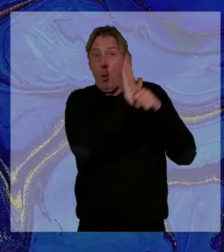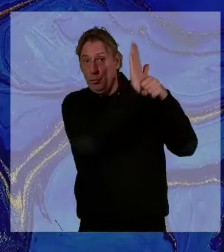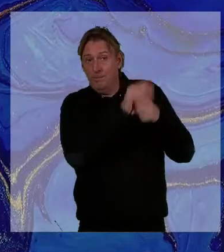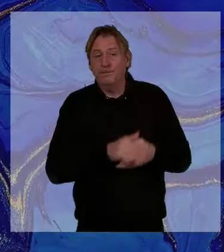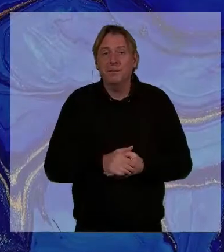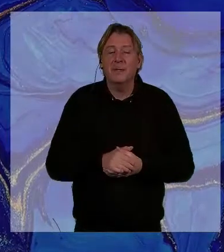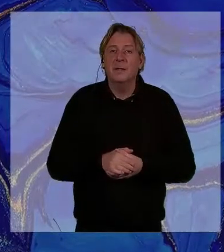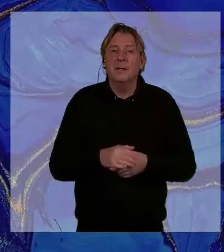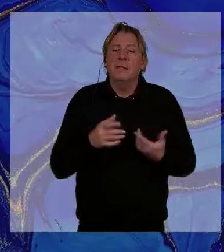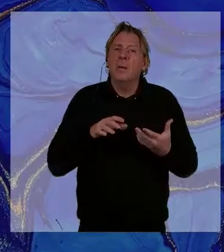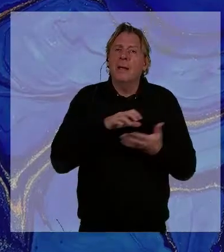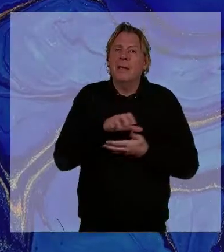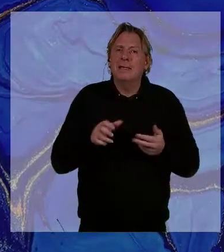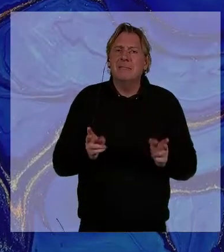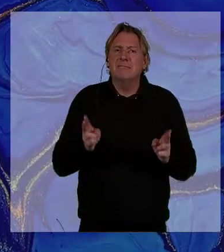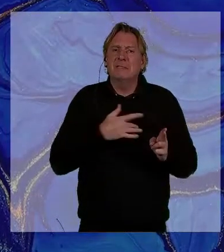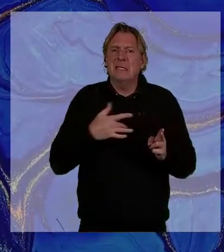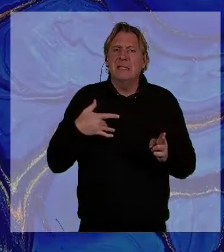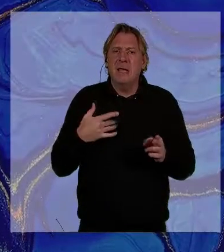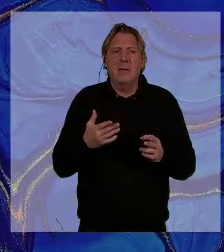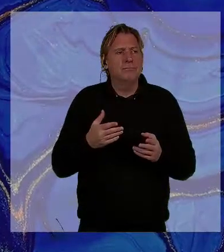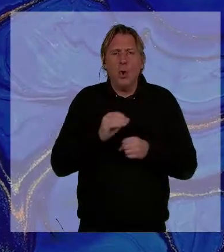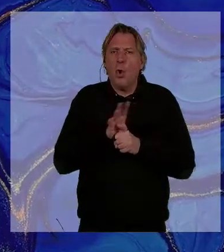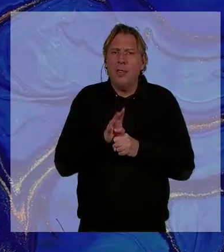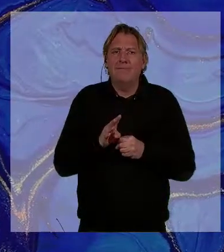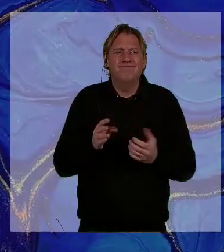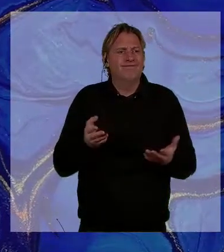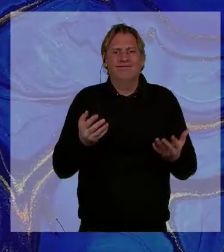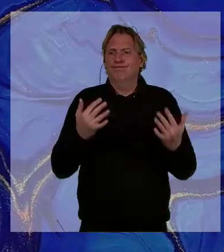à la crise sanitaire du coronavirus et